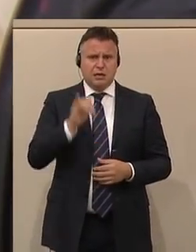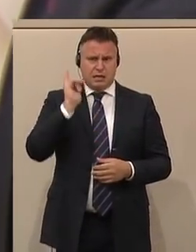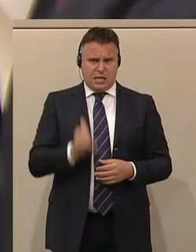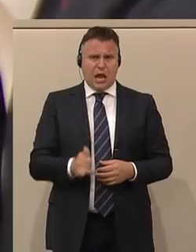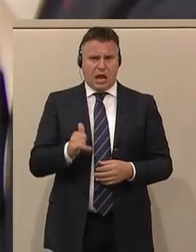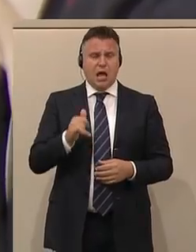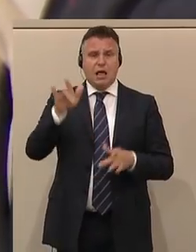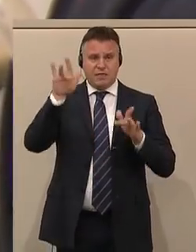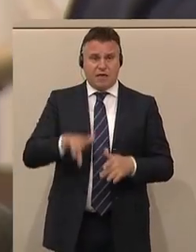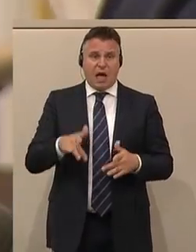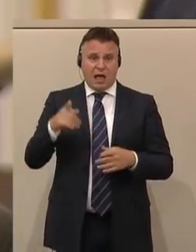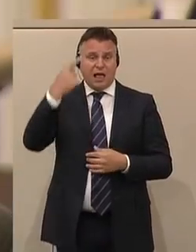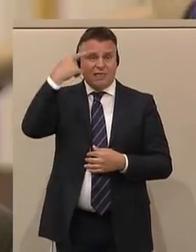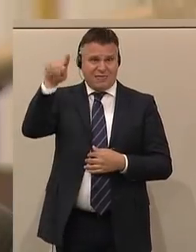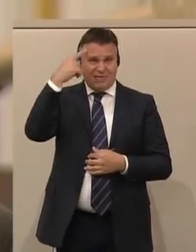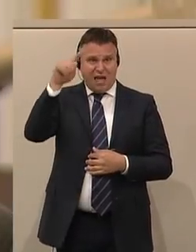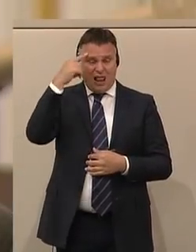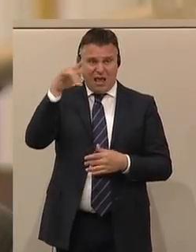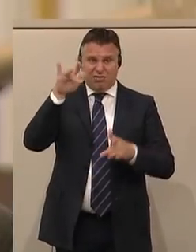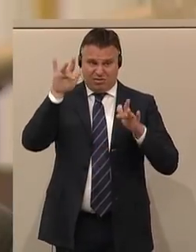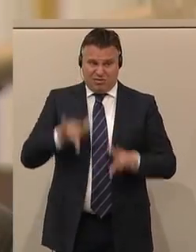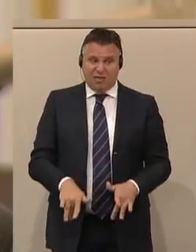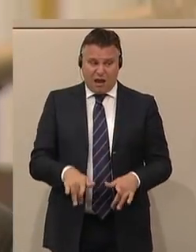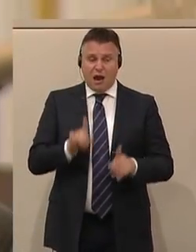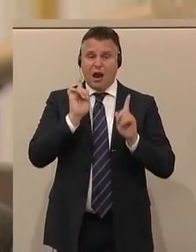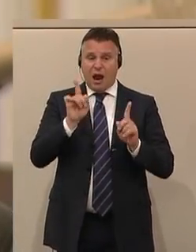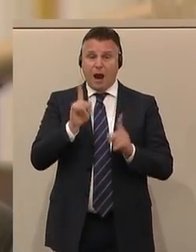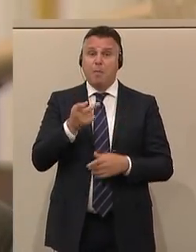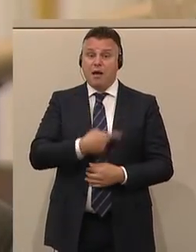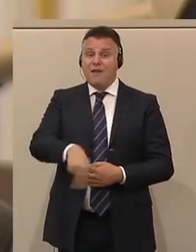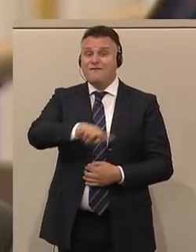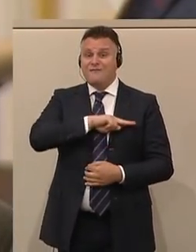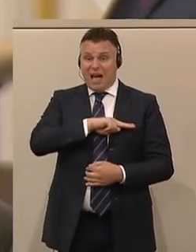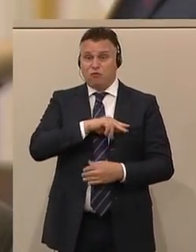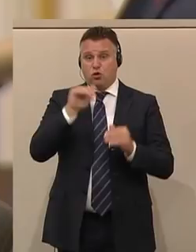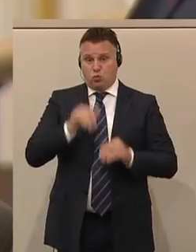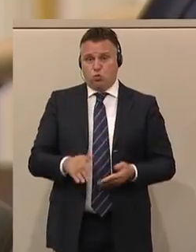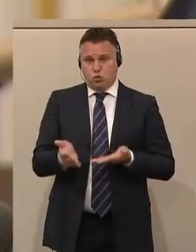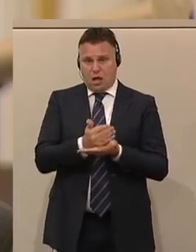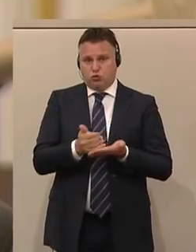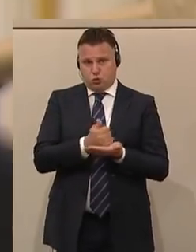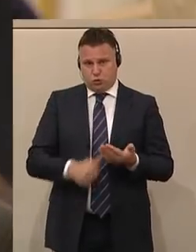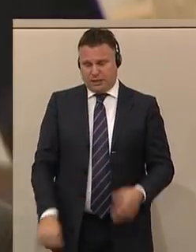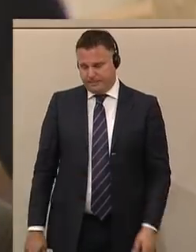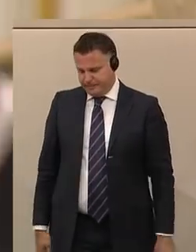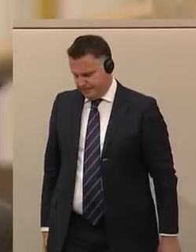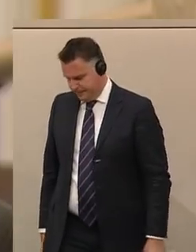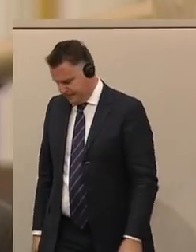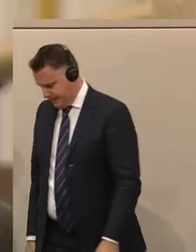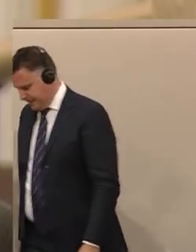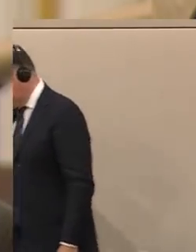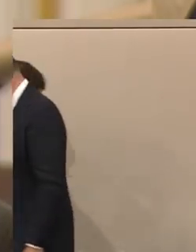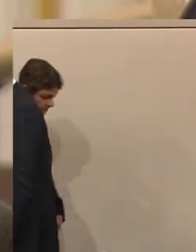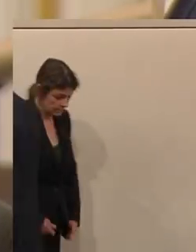große Talente hat, ist in der Pflicht, die auch mit großer Verantwortung zu nutzen. Das ist das